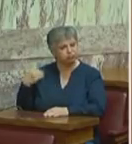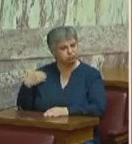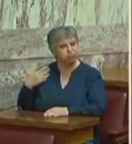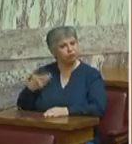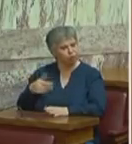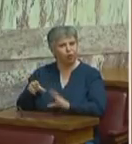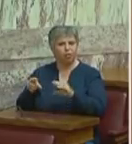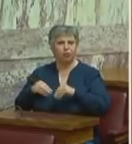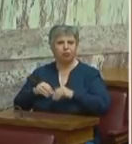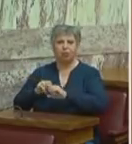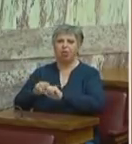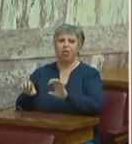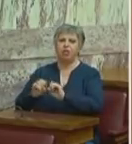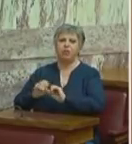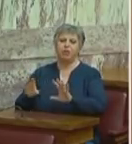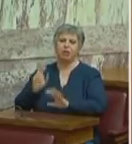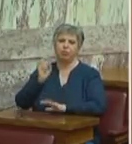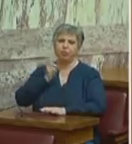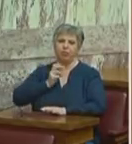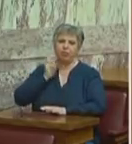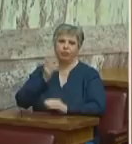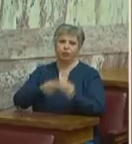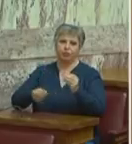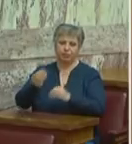επαναλαμβάνω, διαπραγμάτευσης.